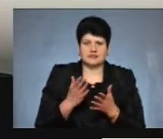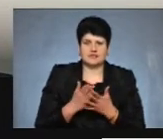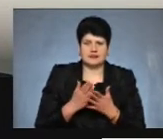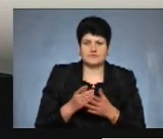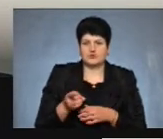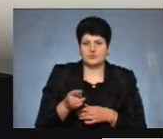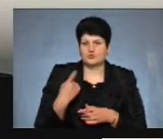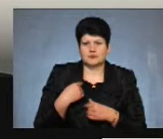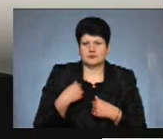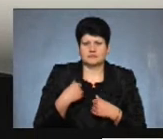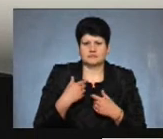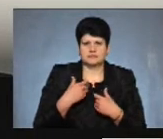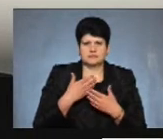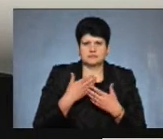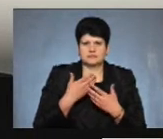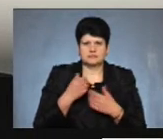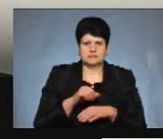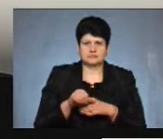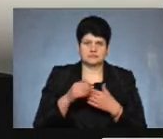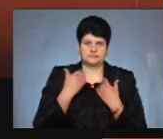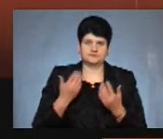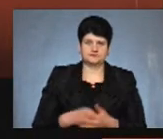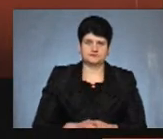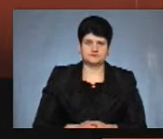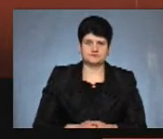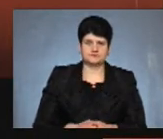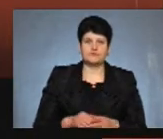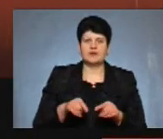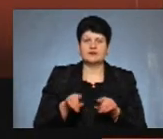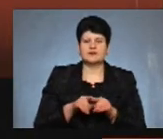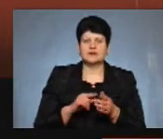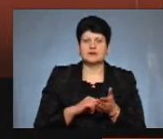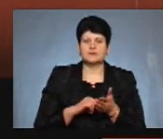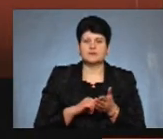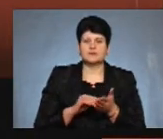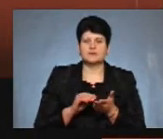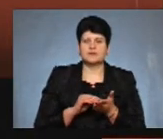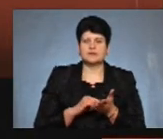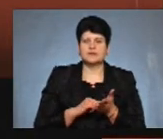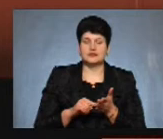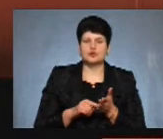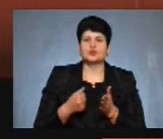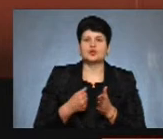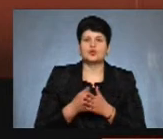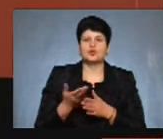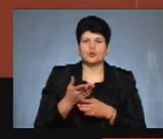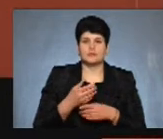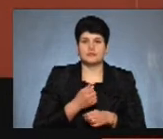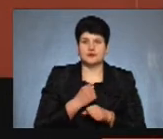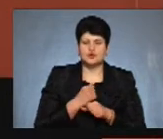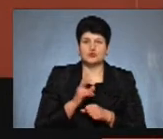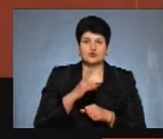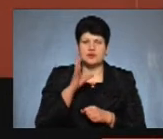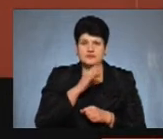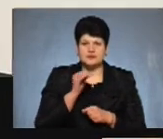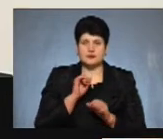в Тернопільській області, на митниці відсутні. Тоді давайте наголосимо ще раз, до котрої ви сьогодні працюєте, щоб всі охочі, хто ще не встиг,